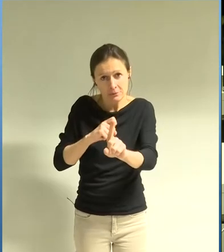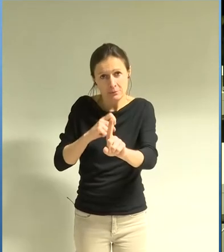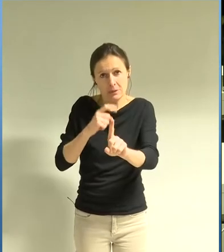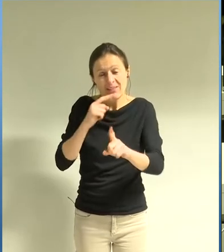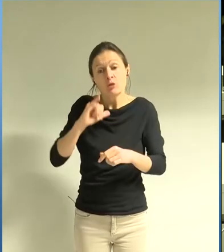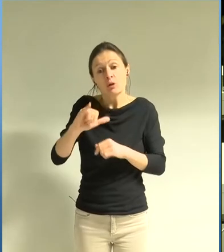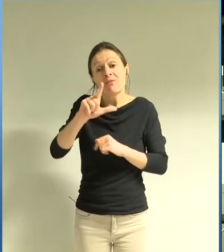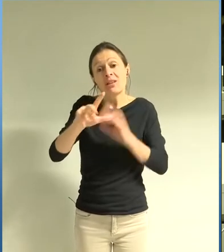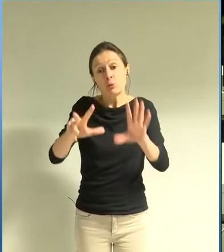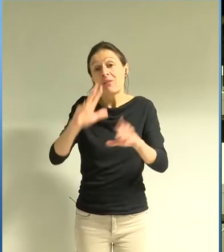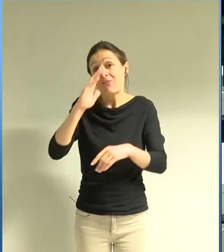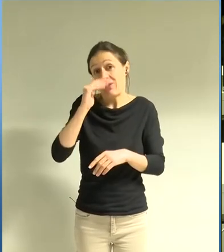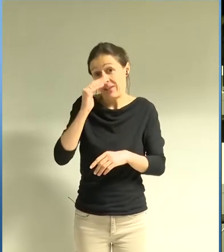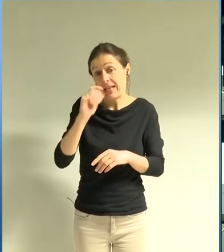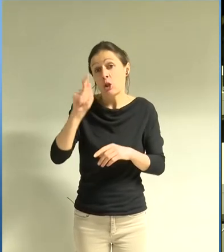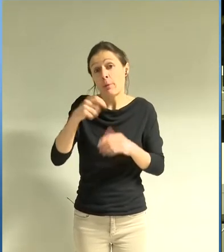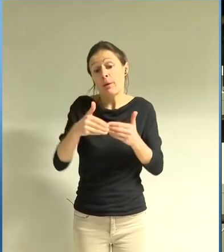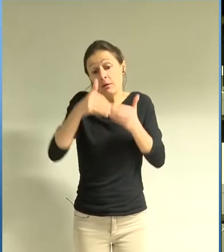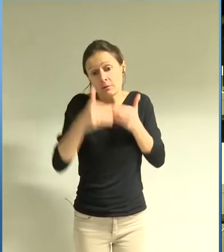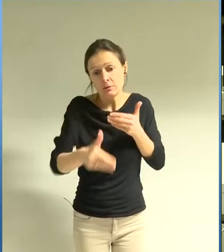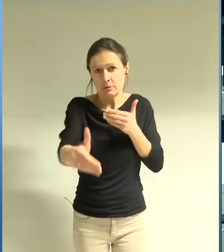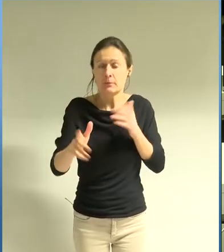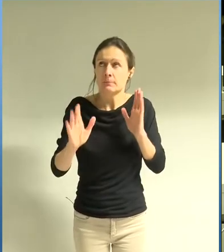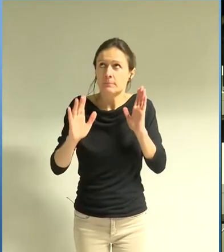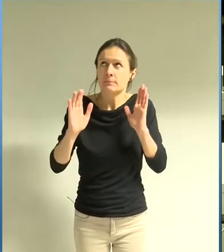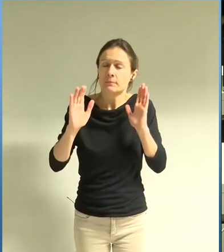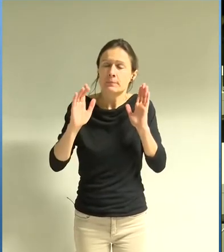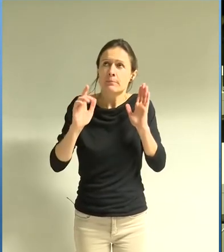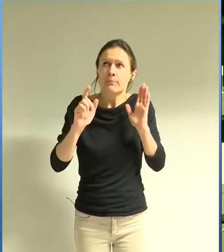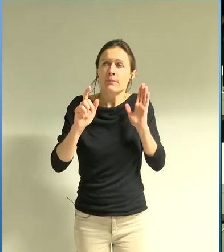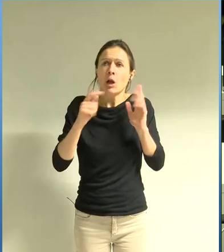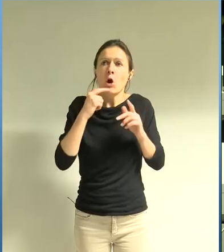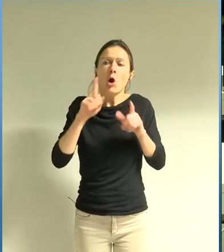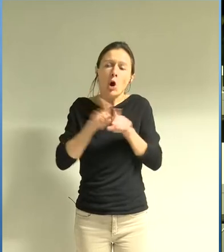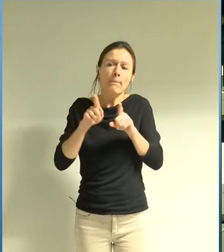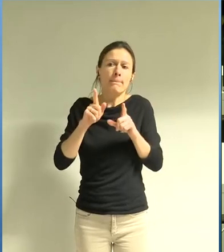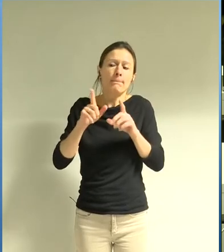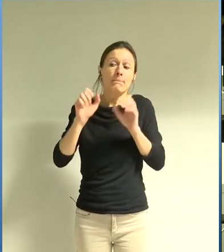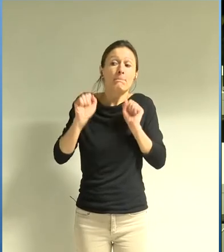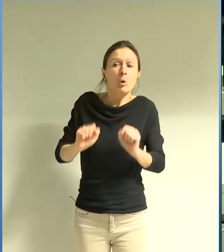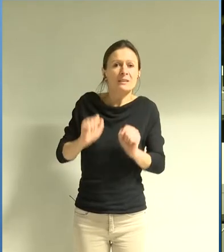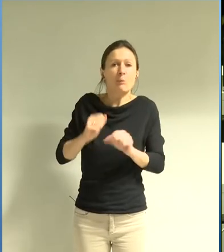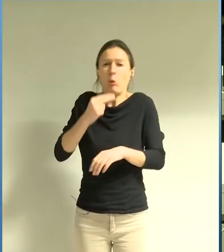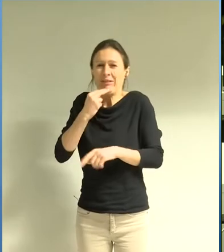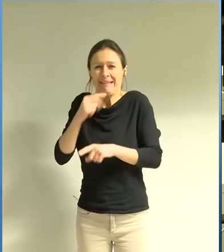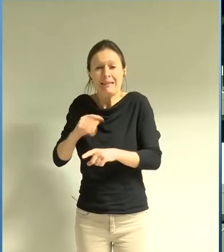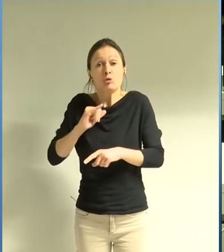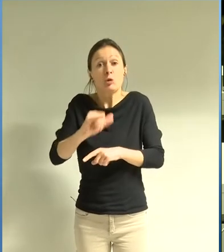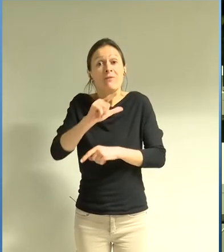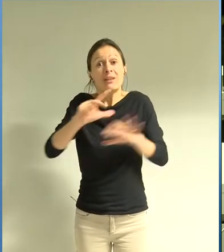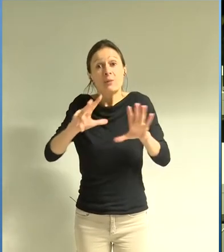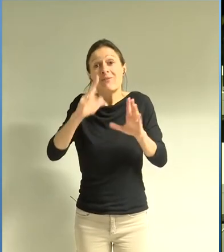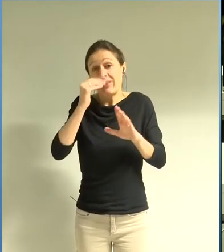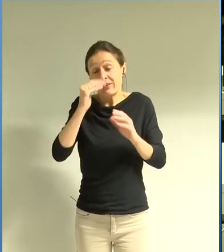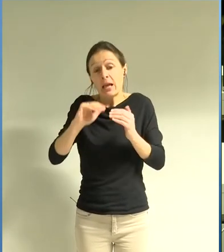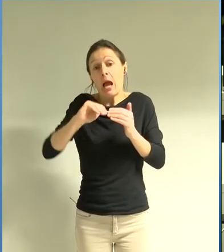effectivement toutes les lois qui vint toutes les dispositions prévues par la loi de 2019 vont être effectivement